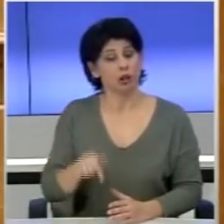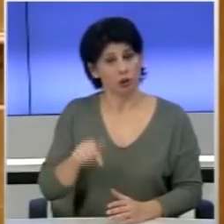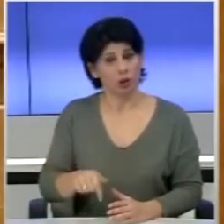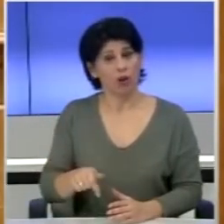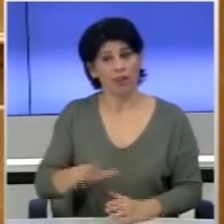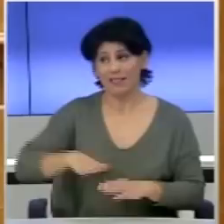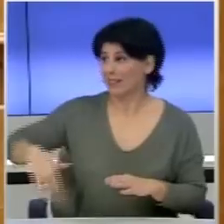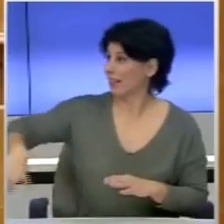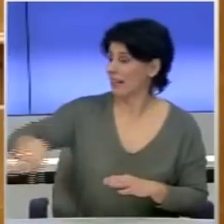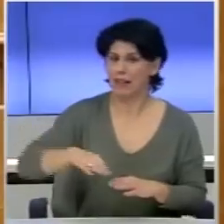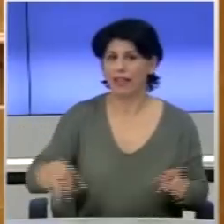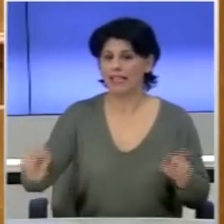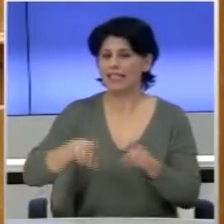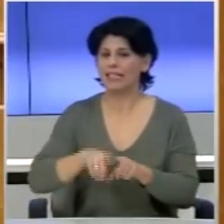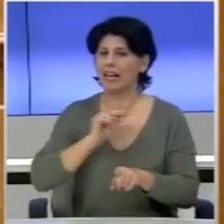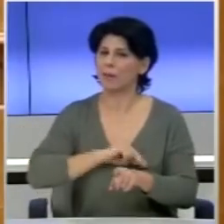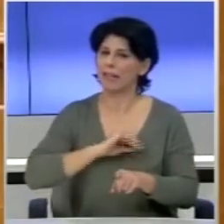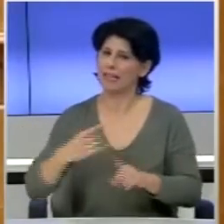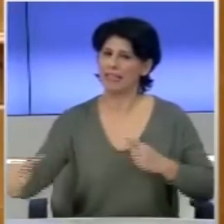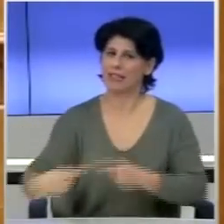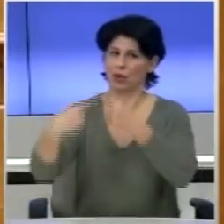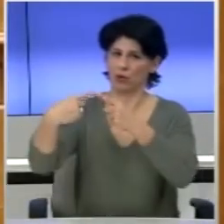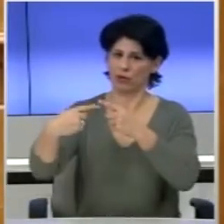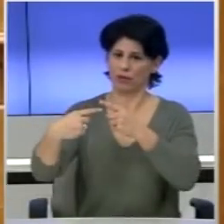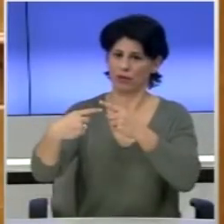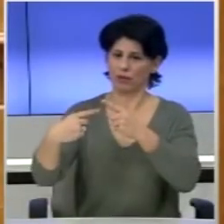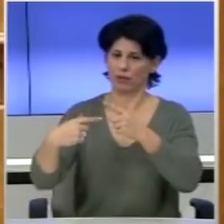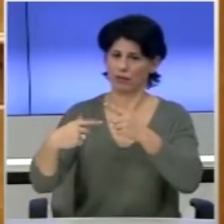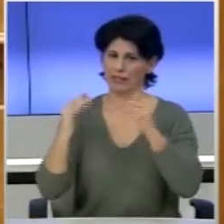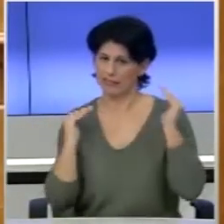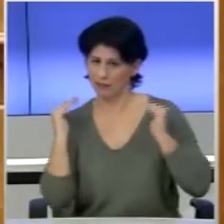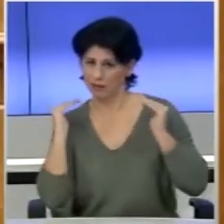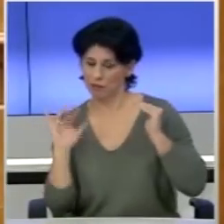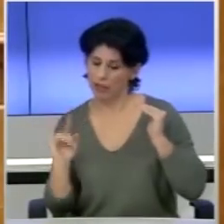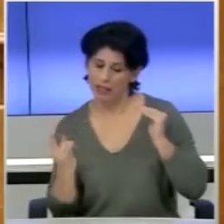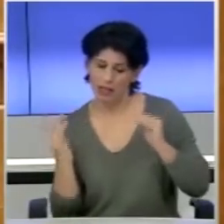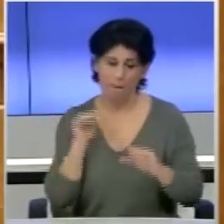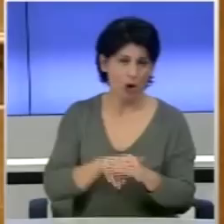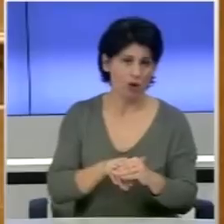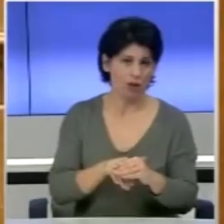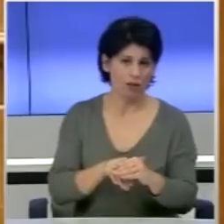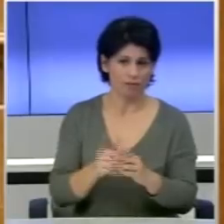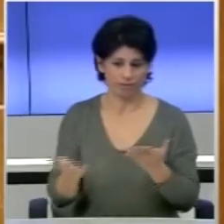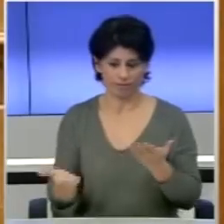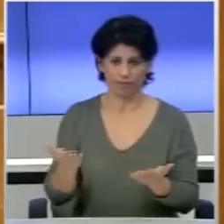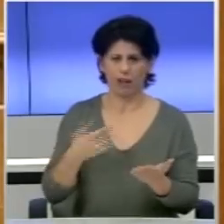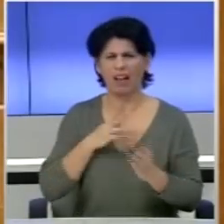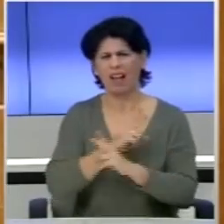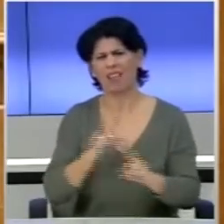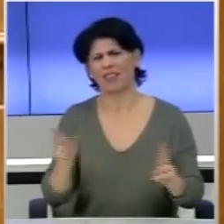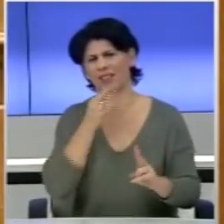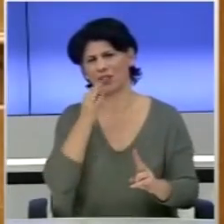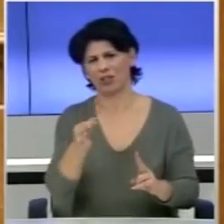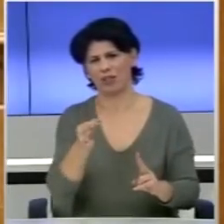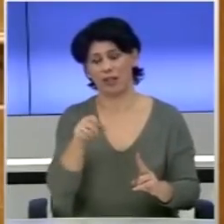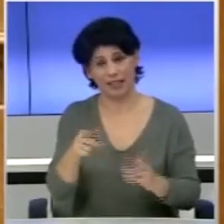το δίλημα συνεκμετάλλευση ή σύγκρουση, συμβιβασμός ή εμπλοκή. Το λέμε καθαρά. Και